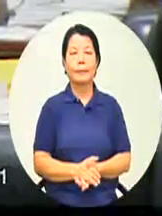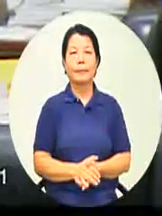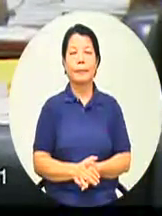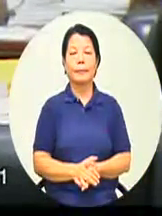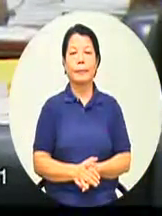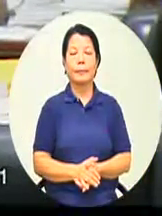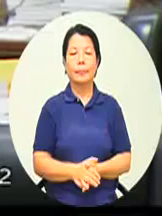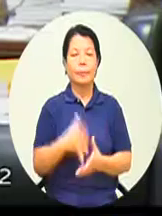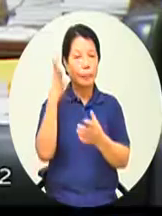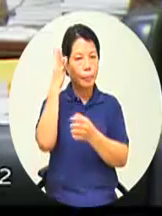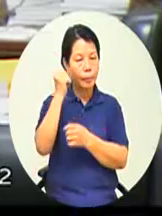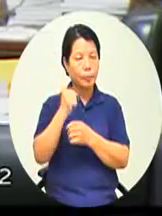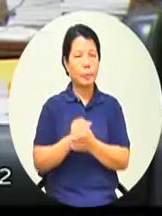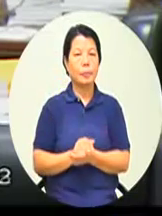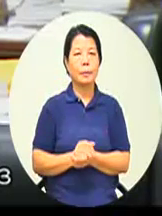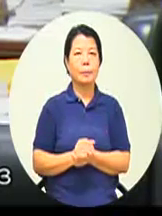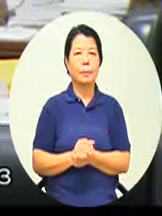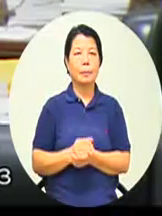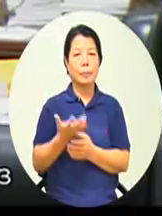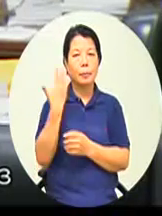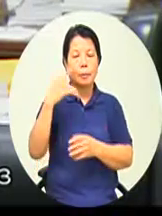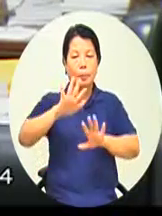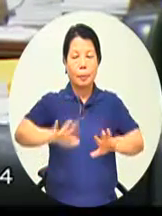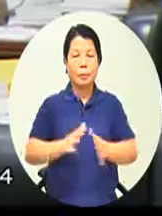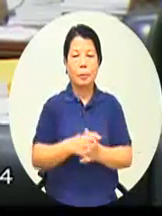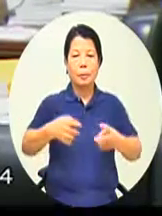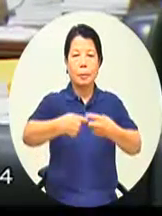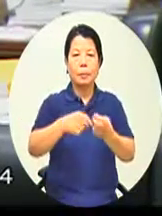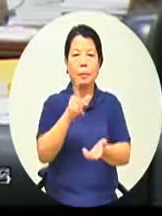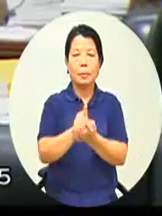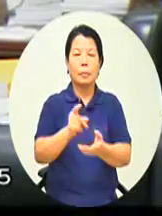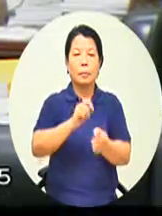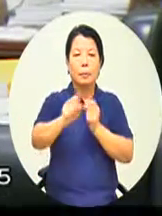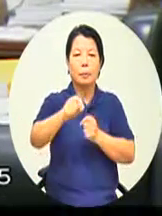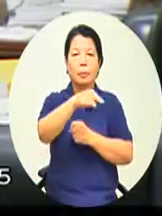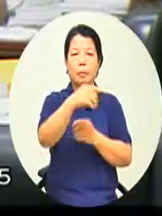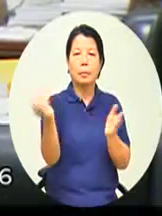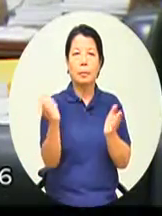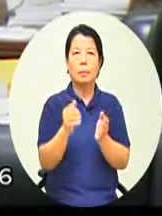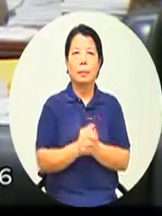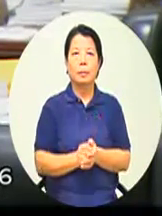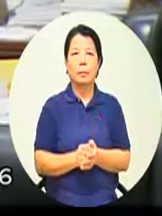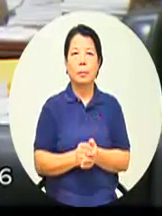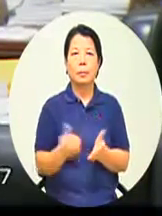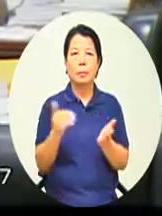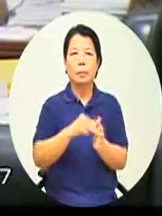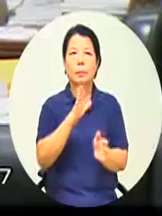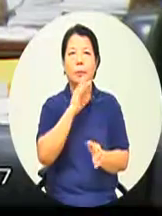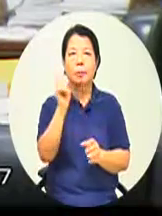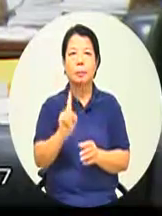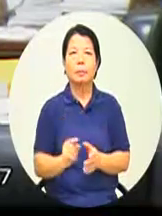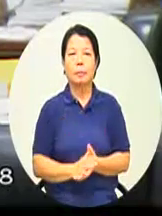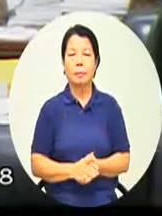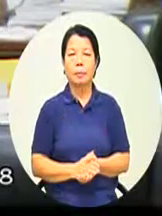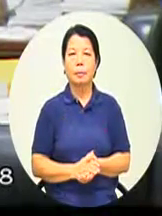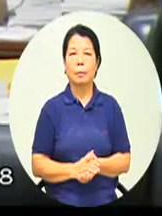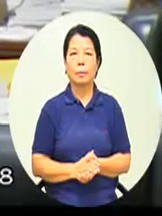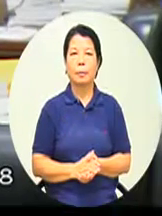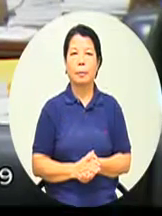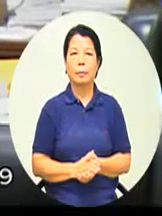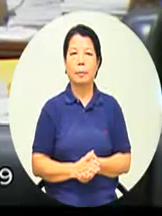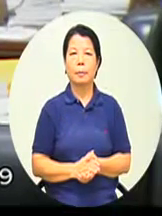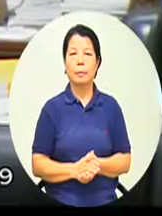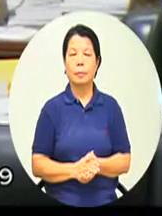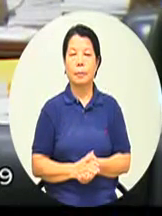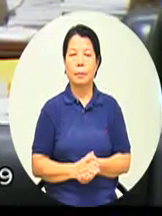这几天很多人问我哈，说李科勇他们到底， 主席等一下， 到底是 要再给我多一点时间哦，不然我还有一个弟